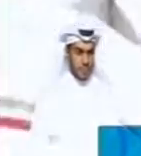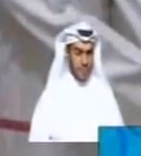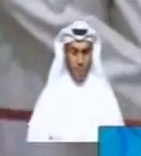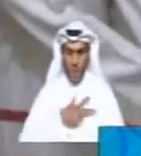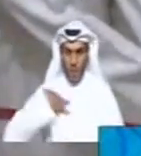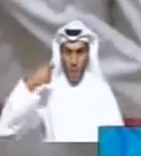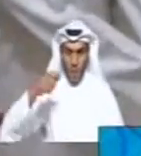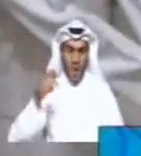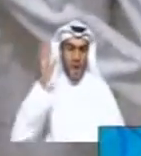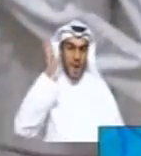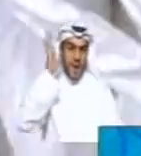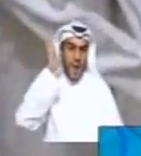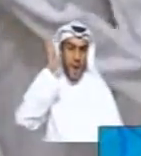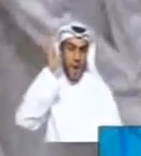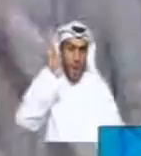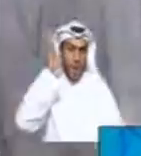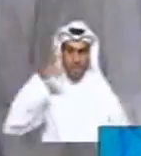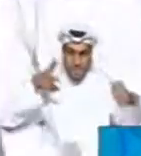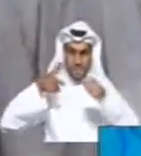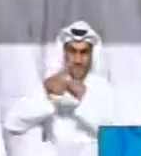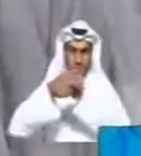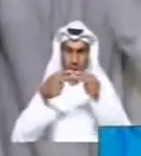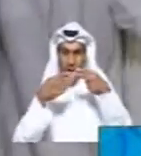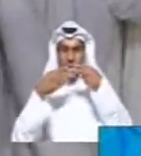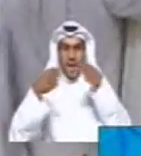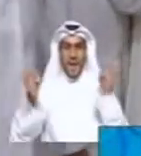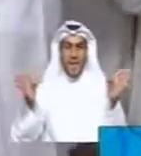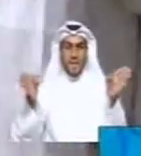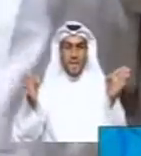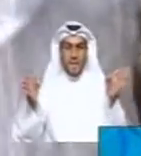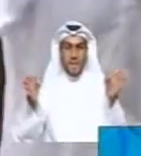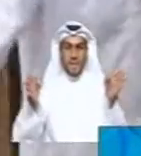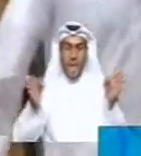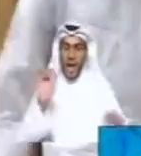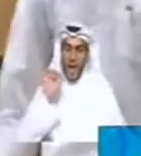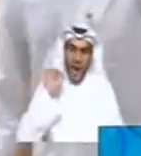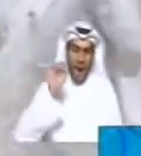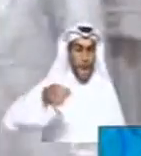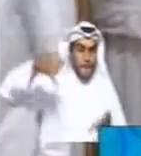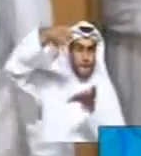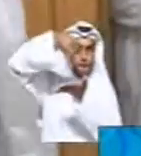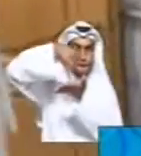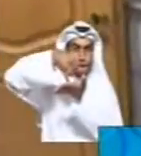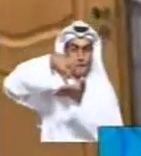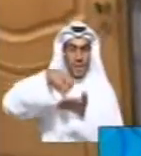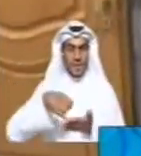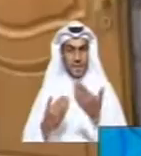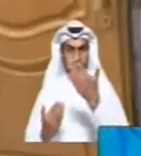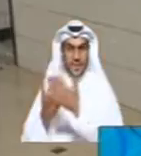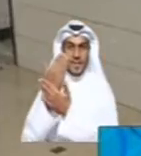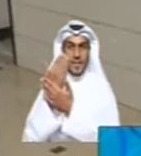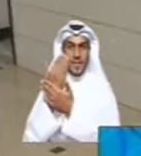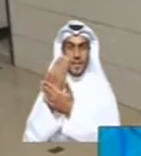افتتح معالي وزير العدل ووزير الأوقاف والشؤون الإسلامية يعقوب عبد المحسن الصانع مركز المحامي لخدمة